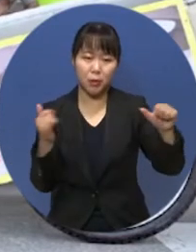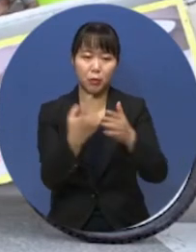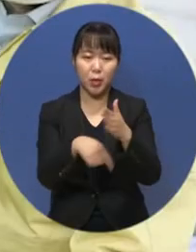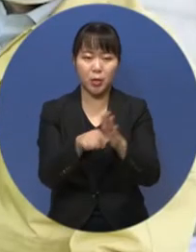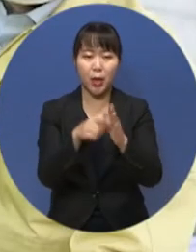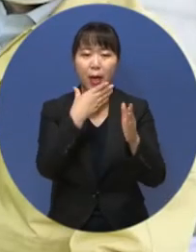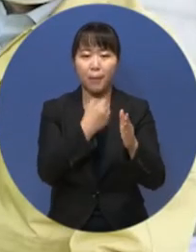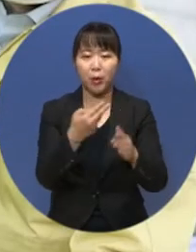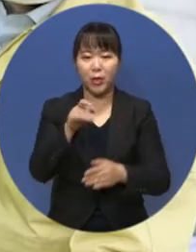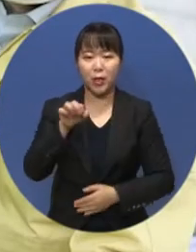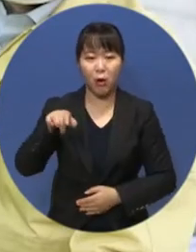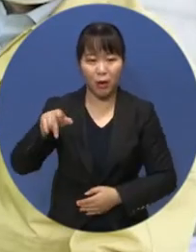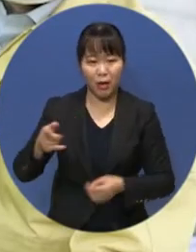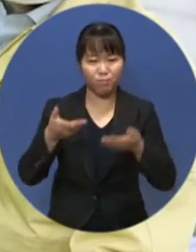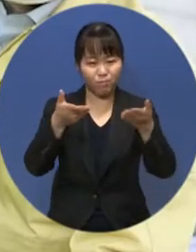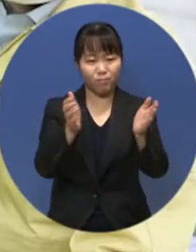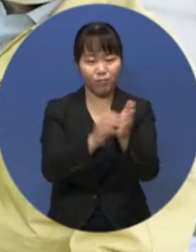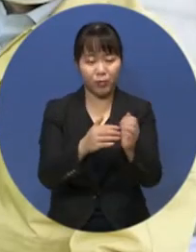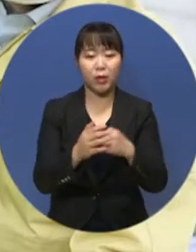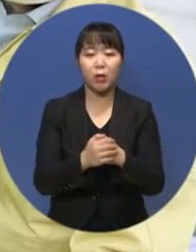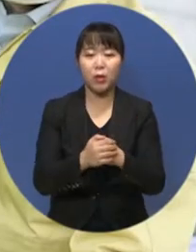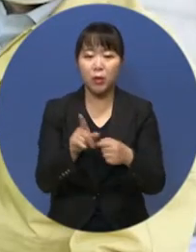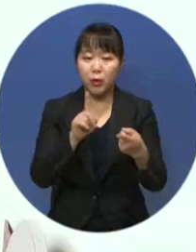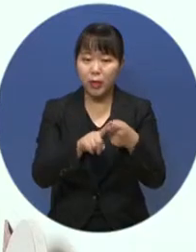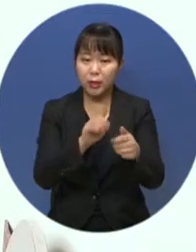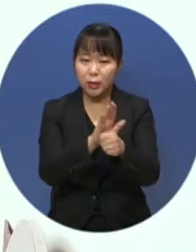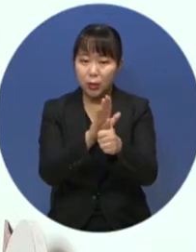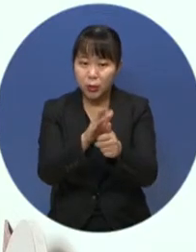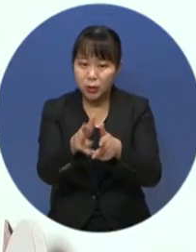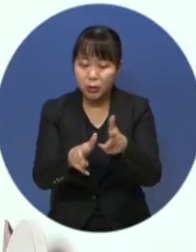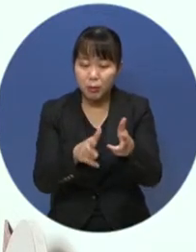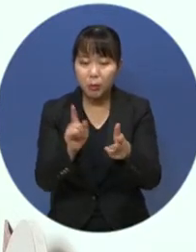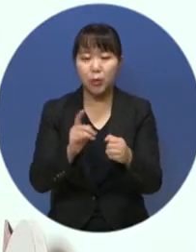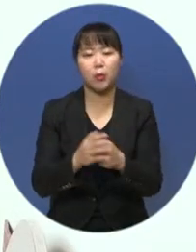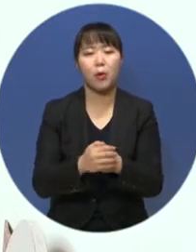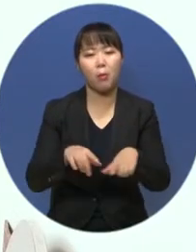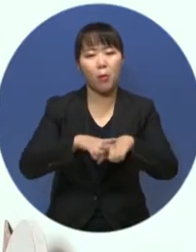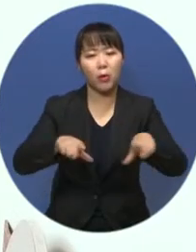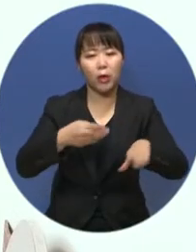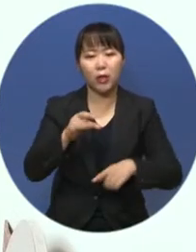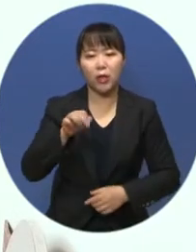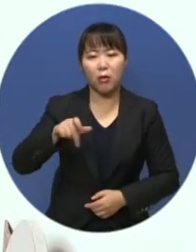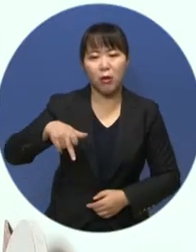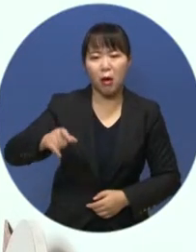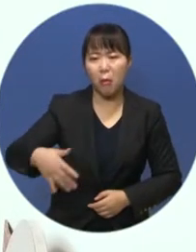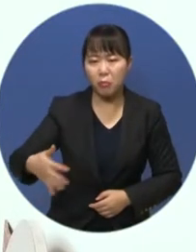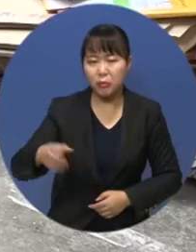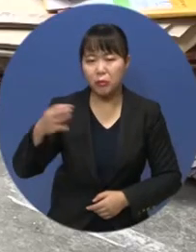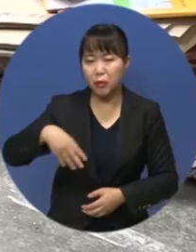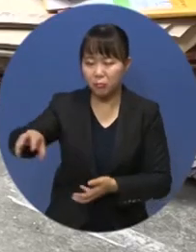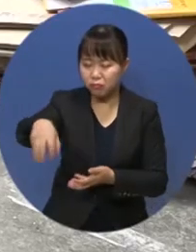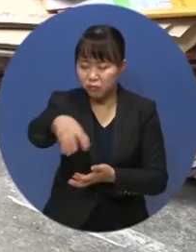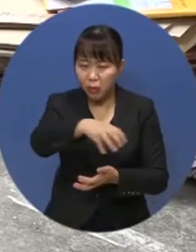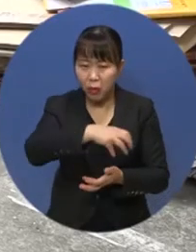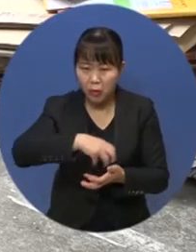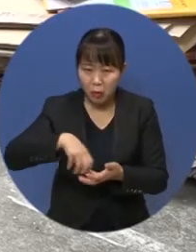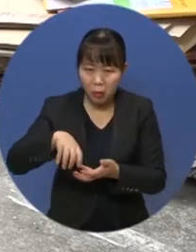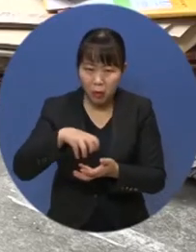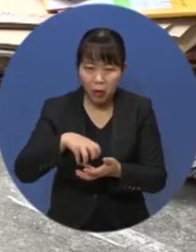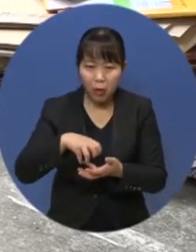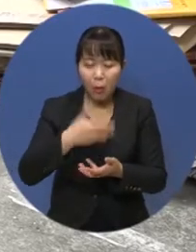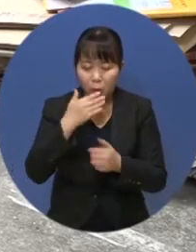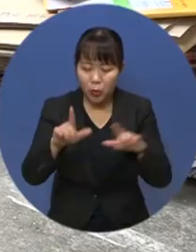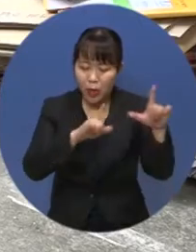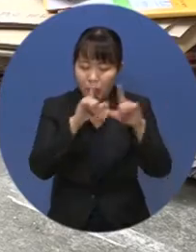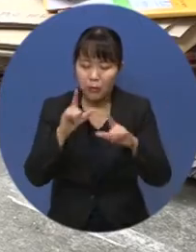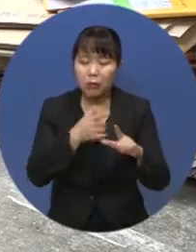기탁했습니다. 행복 리어카 지원 사업은 평소 리어카 없이 폐자원을 수거해 생계를 유지하는